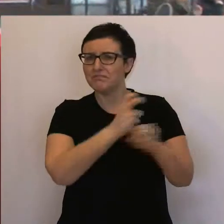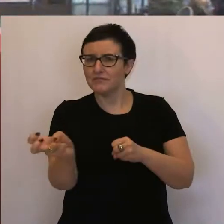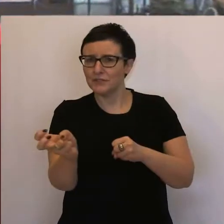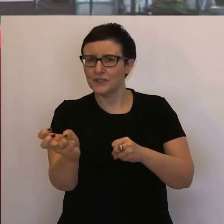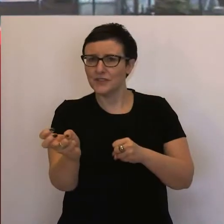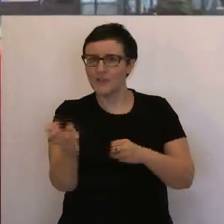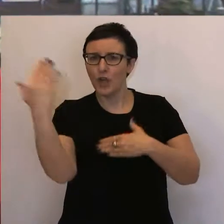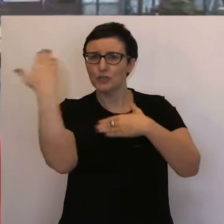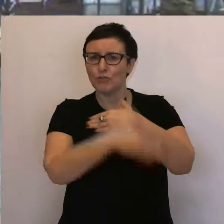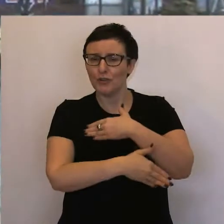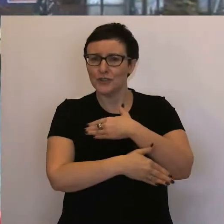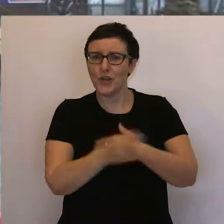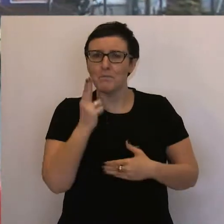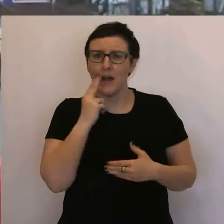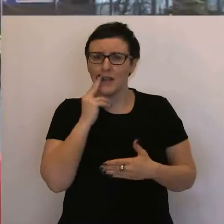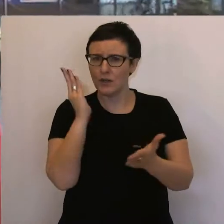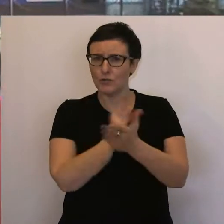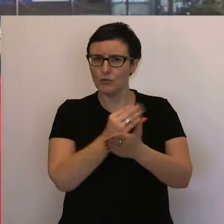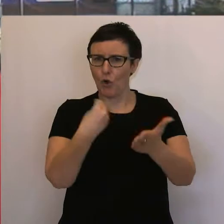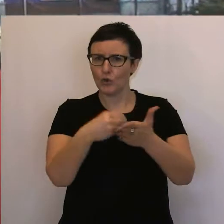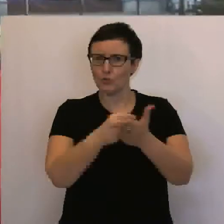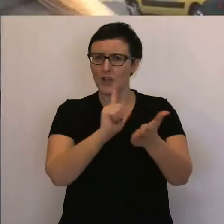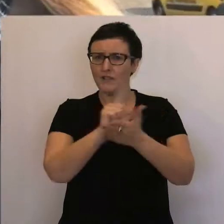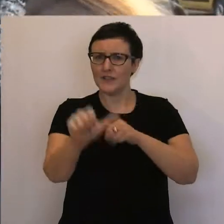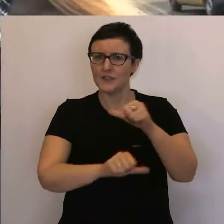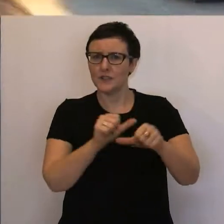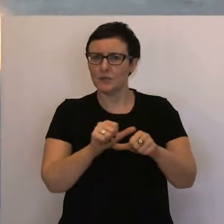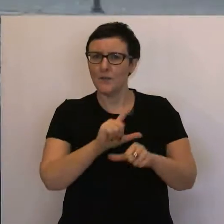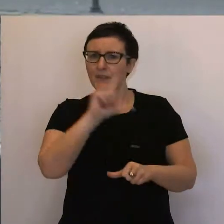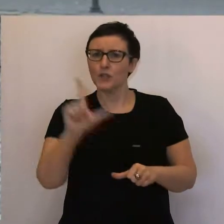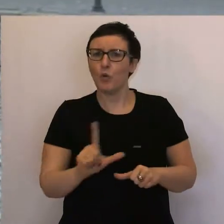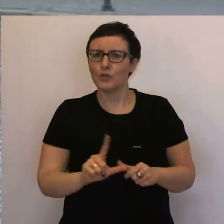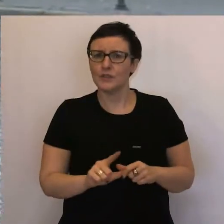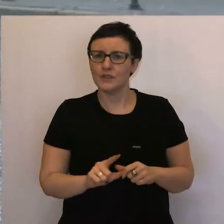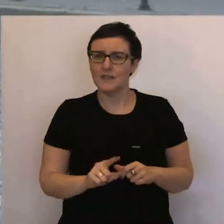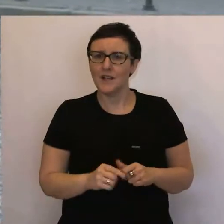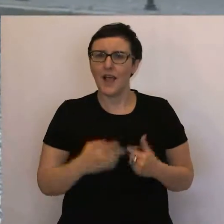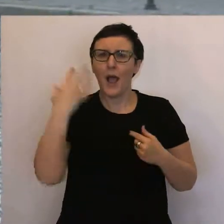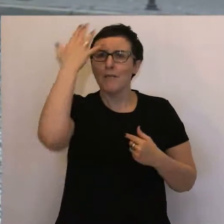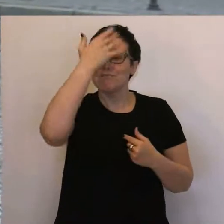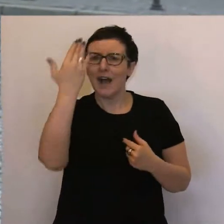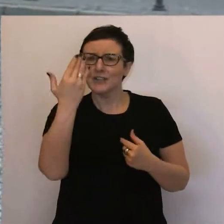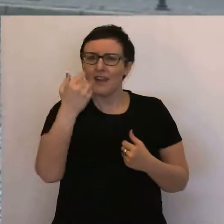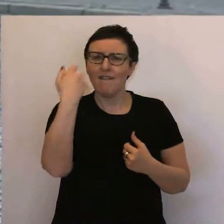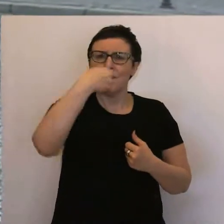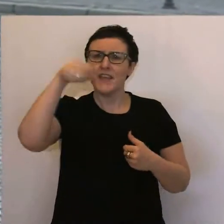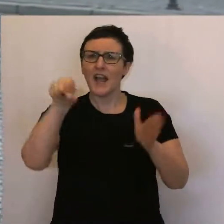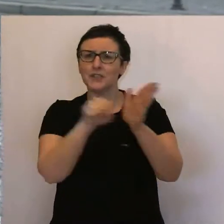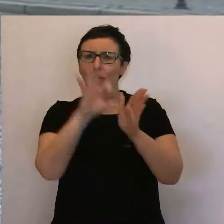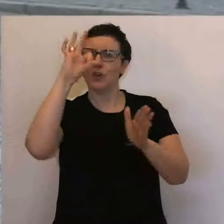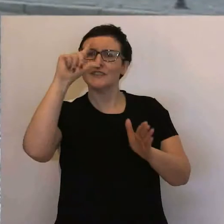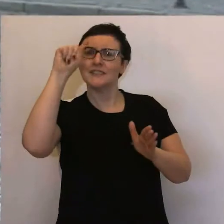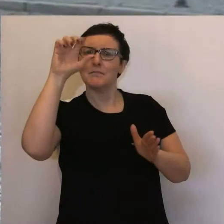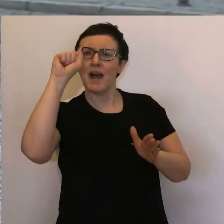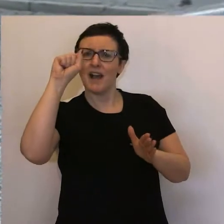bo to kosztuje już chyba 12 zł. No. Nie mam. Marzę, żeby jechać do spa. Masażyki,